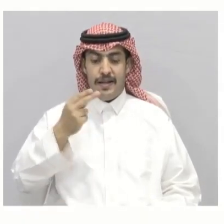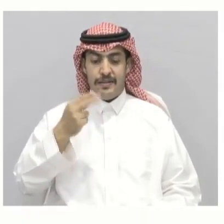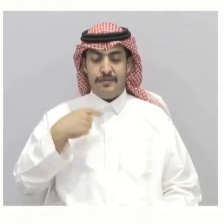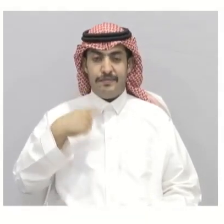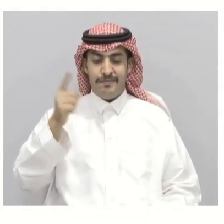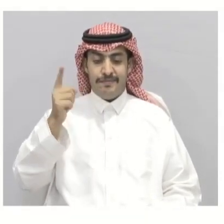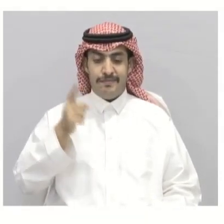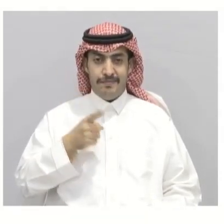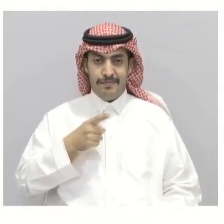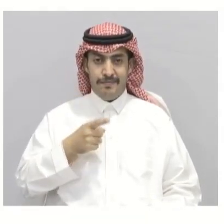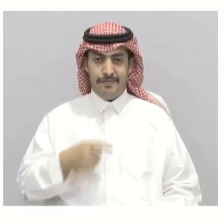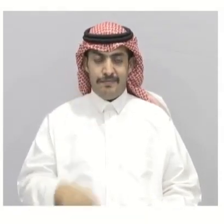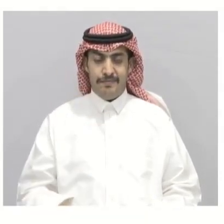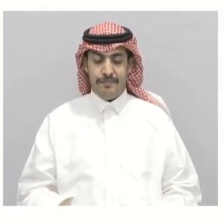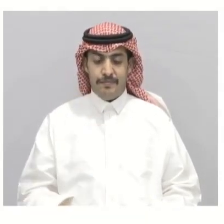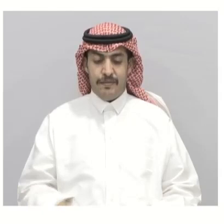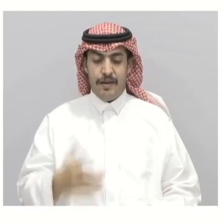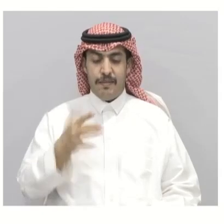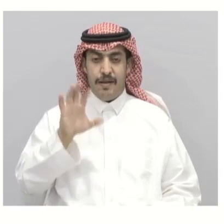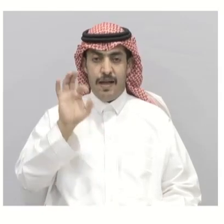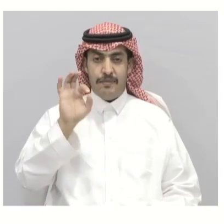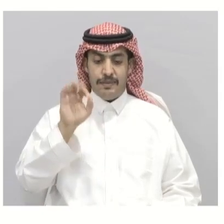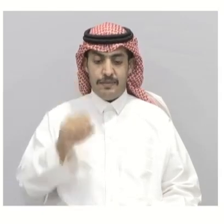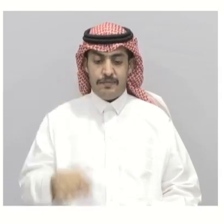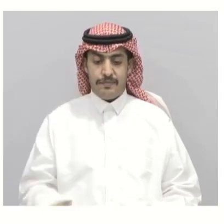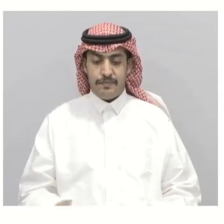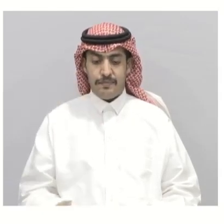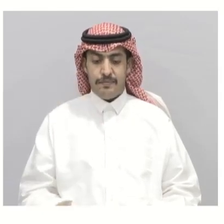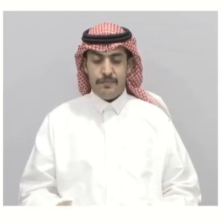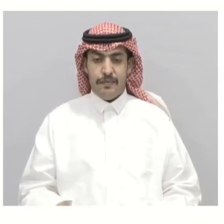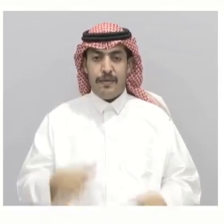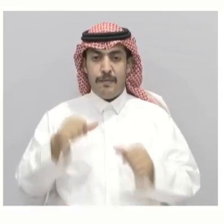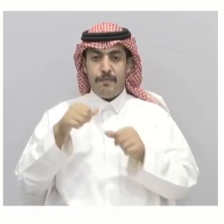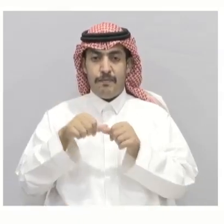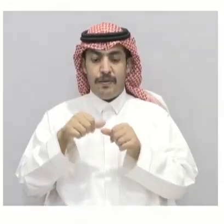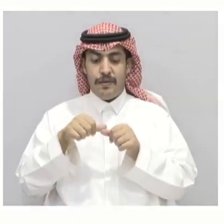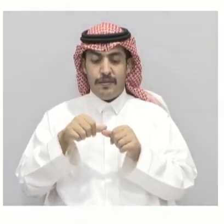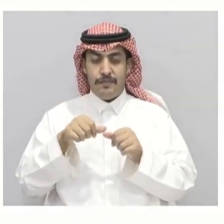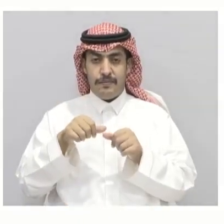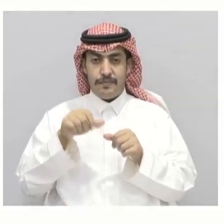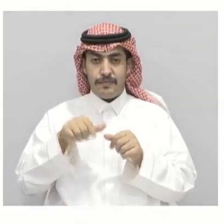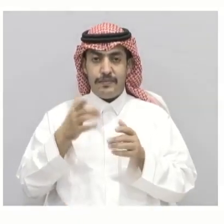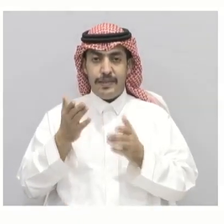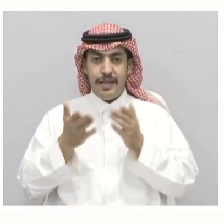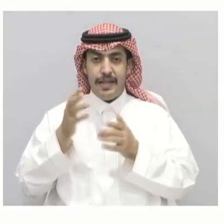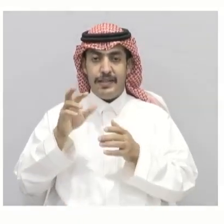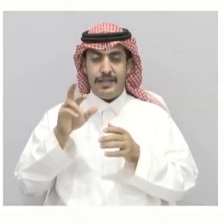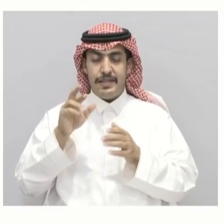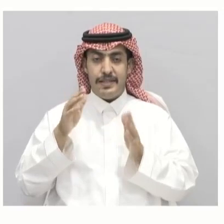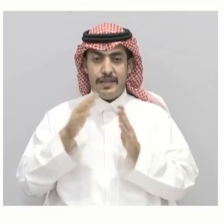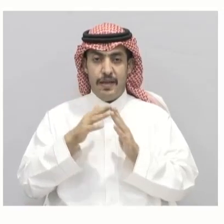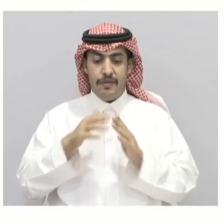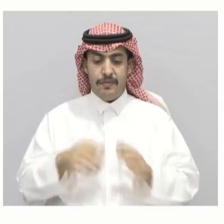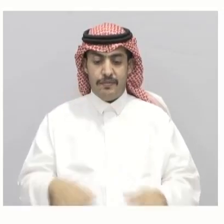الثاني عند الرقم 50 بقي لي ان اضع قياس الزاويه